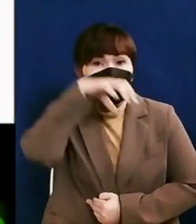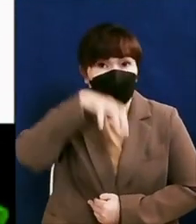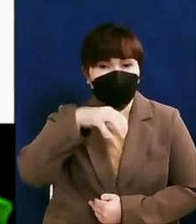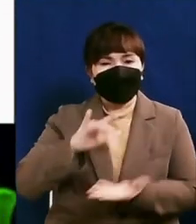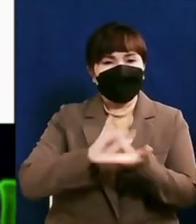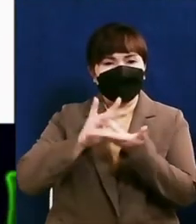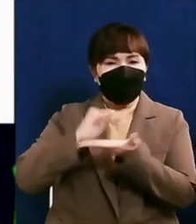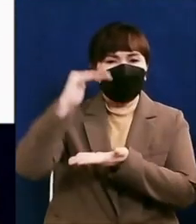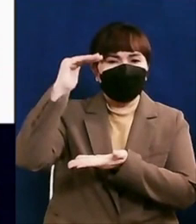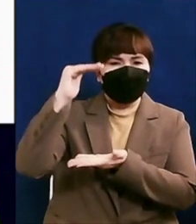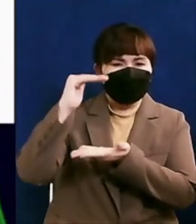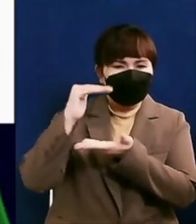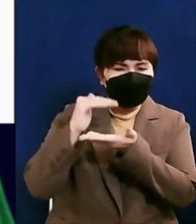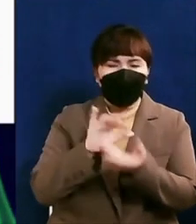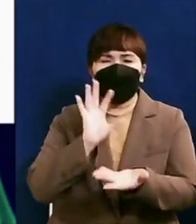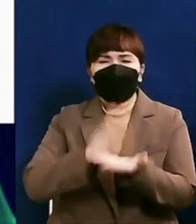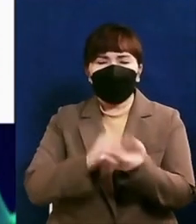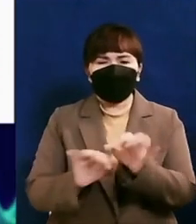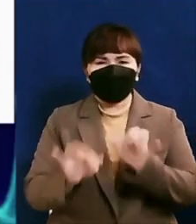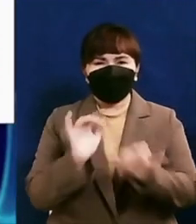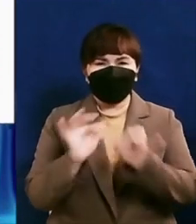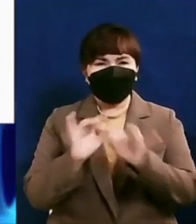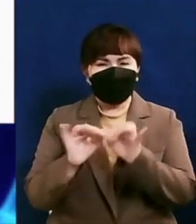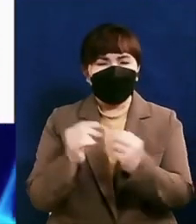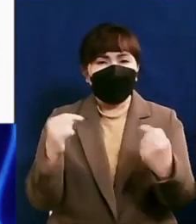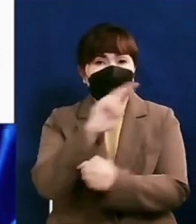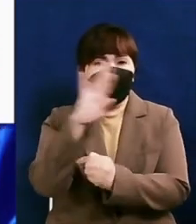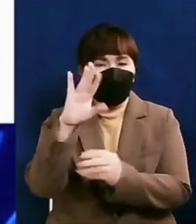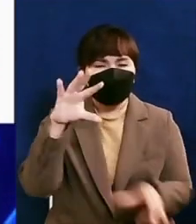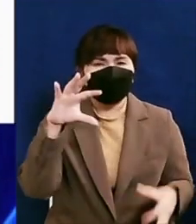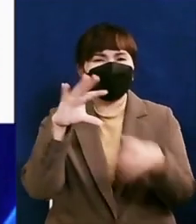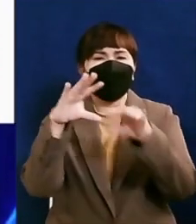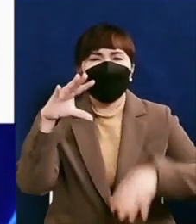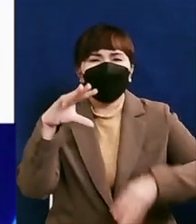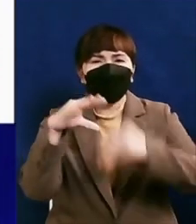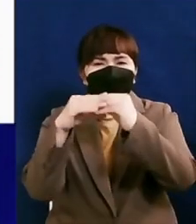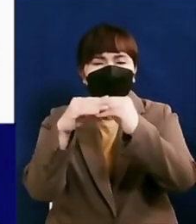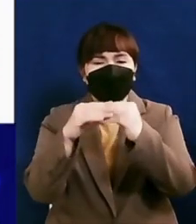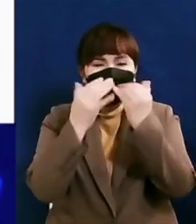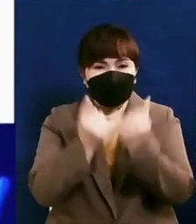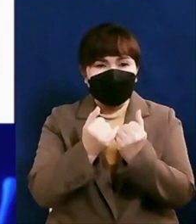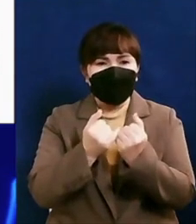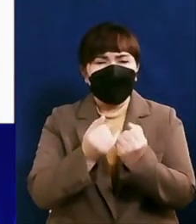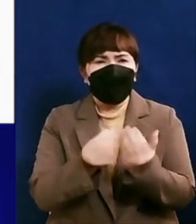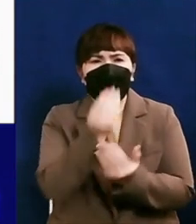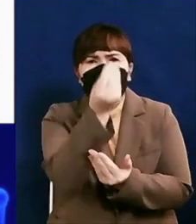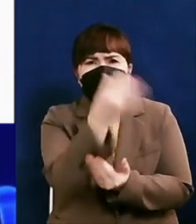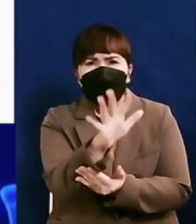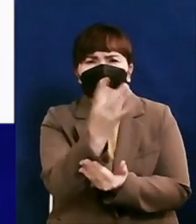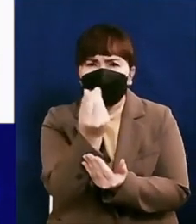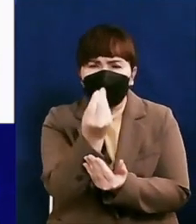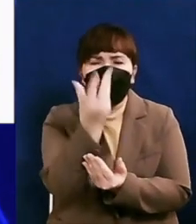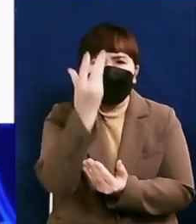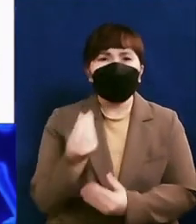ใช้ยานะครับก็จะขี่ข้อมูลนะครับลงไปในระบบนะฮะเมื่อว่าใช้ไปเท่าไหร่นะก็จะ